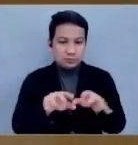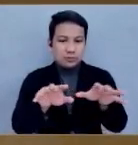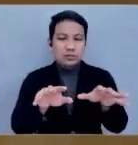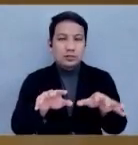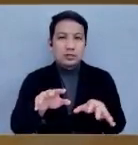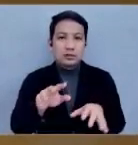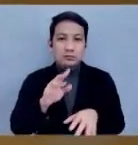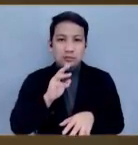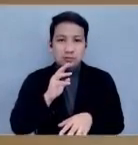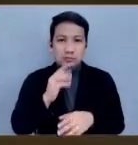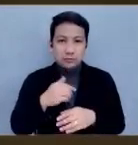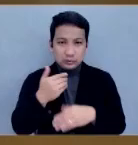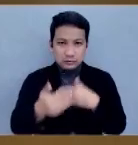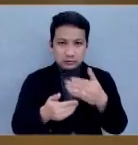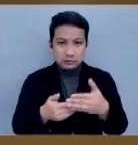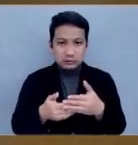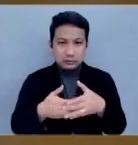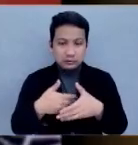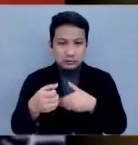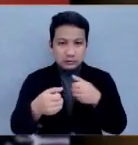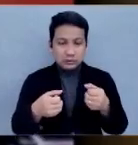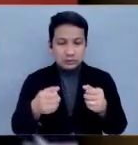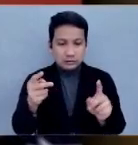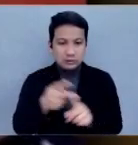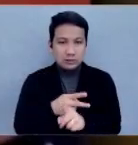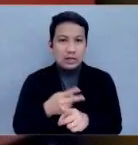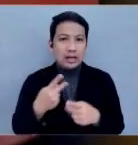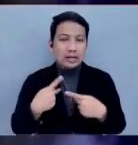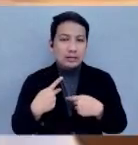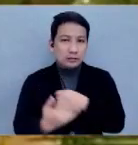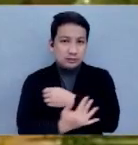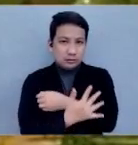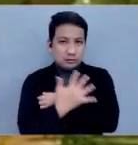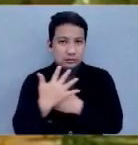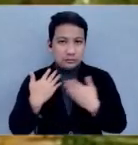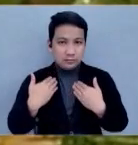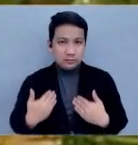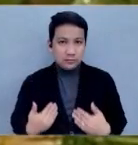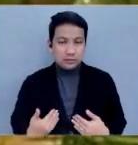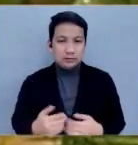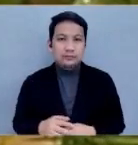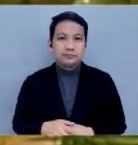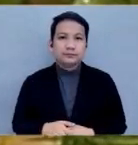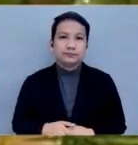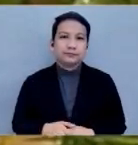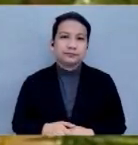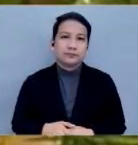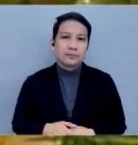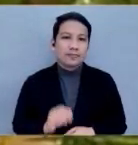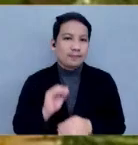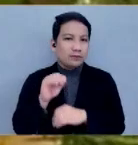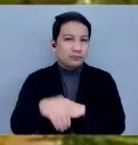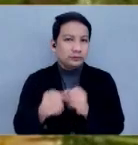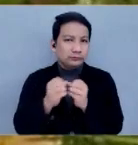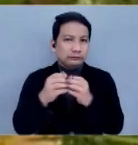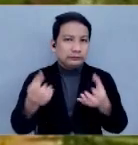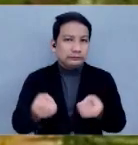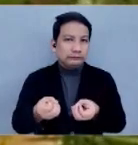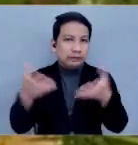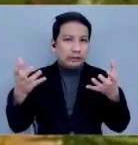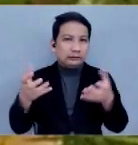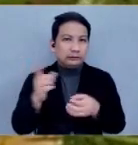isa-isa namang inilabas sa mga biktimang nalapnos na ang katawan. Sobrang lakas po ng pagsabog, mas